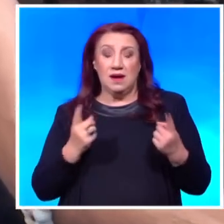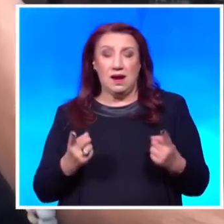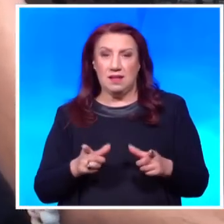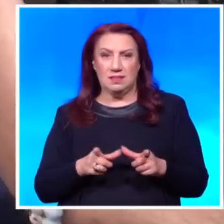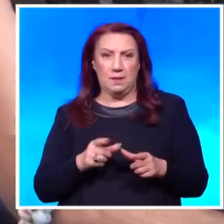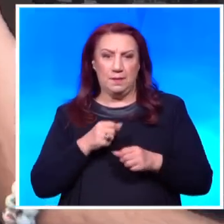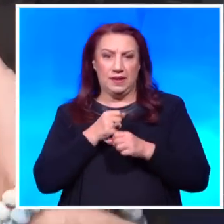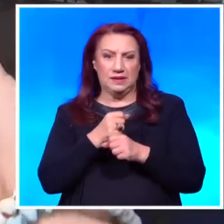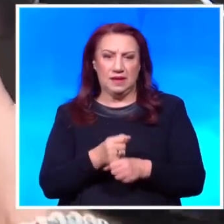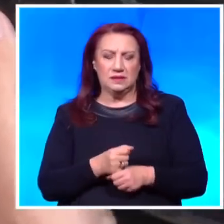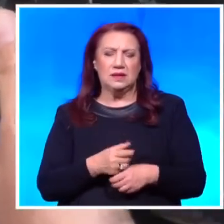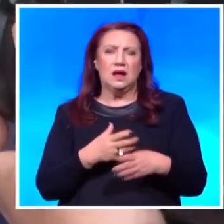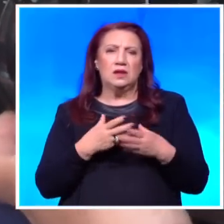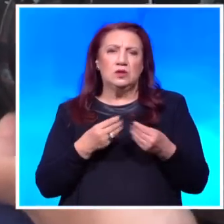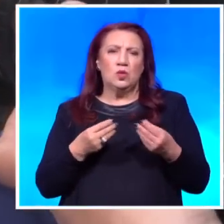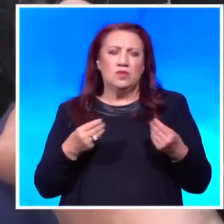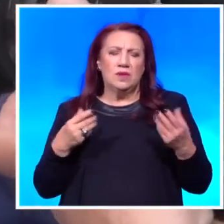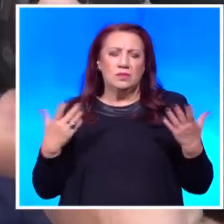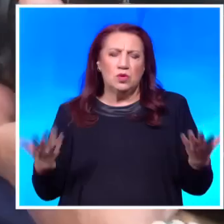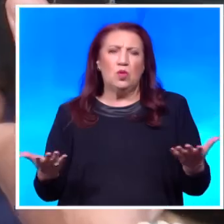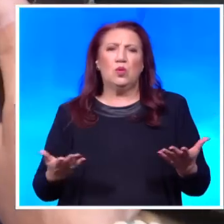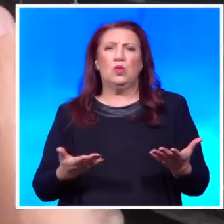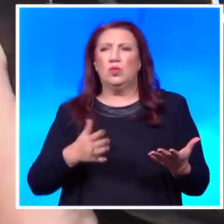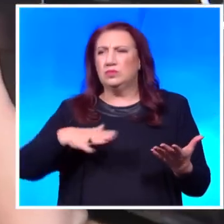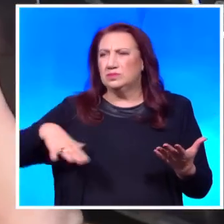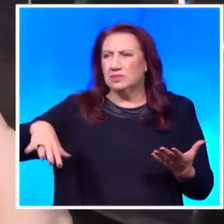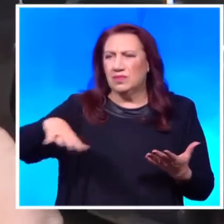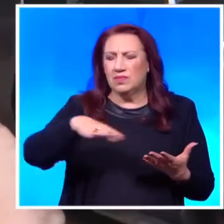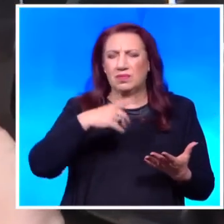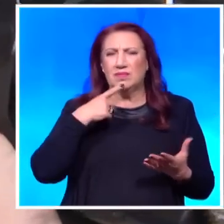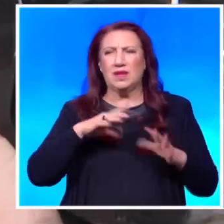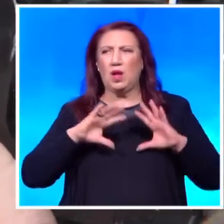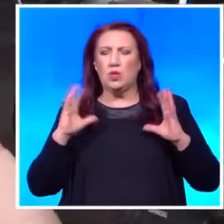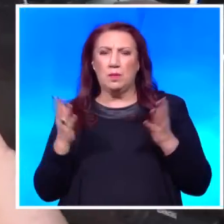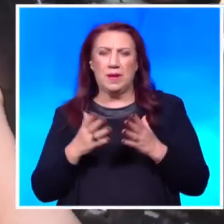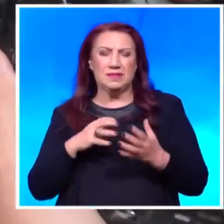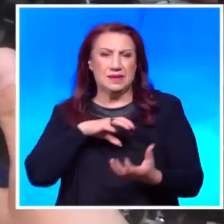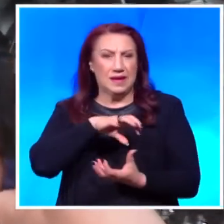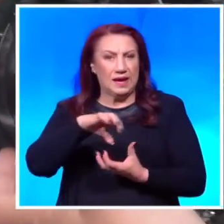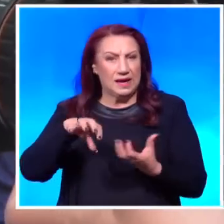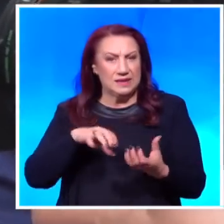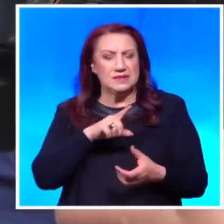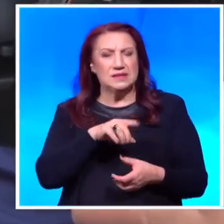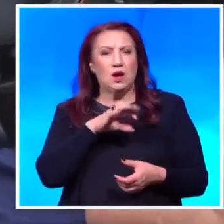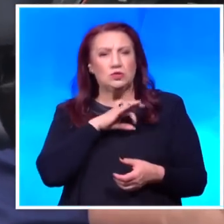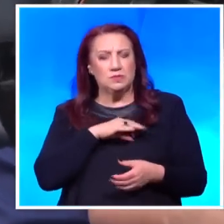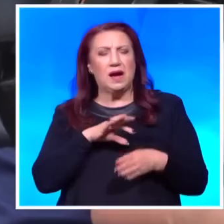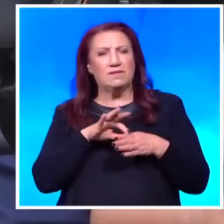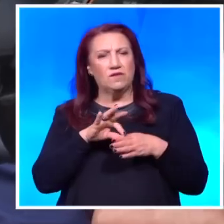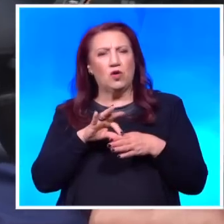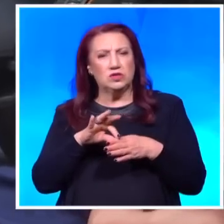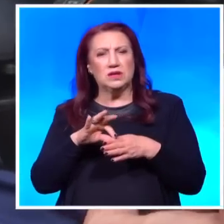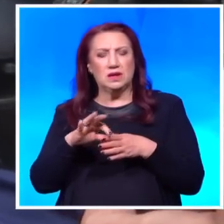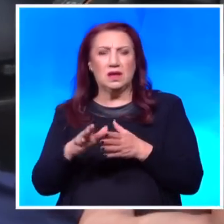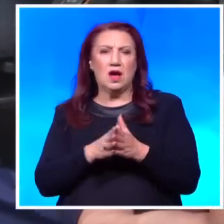история, наситен с толкова много глобални, национални, регионални кризи, в който те успяха да преведат хората през